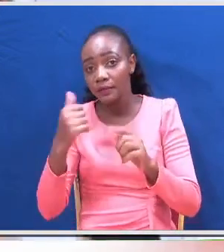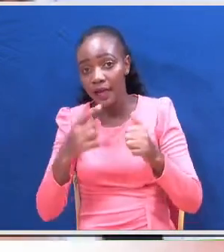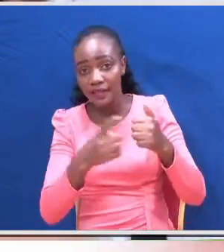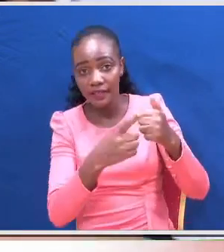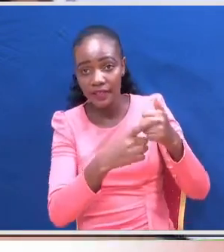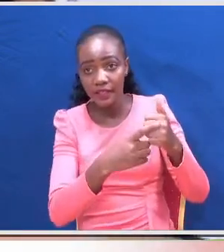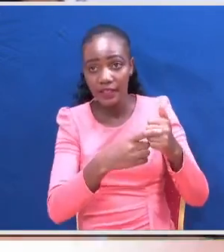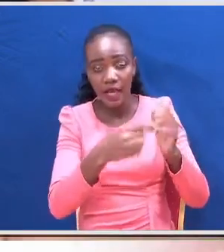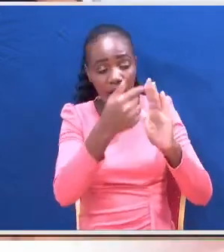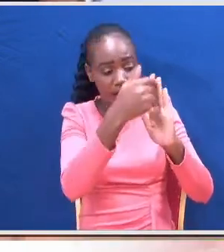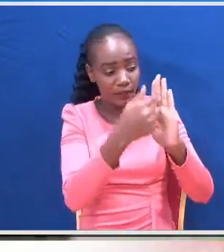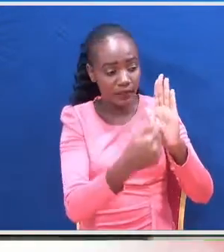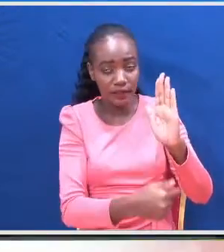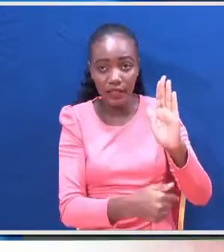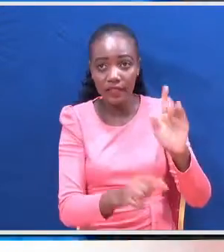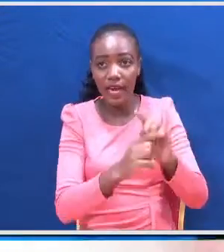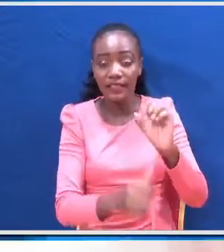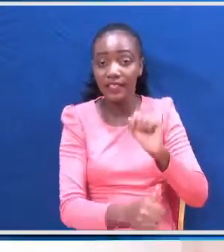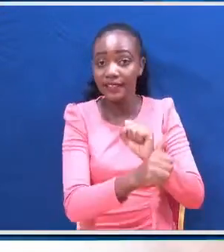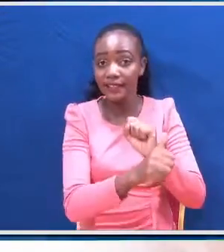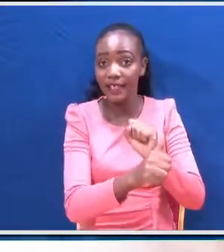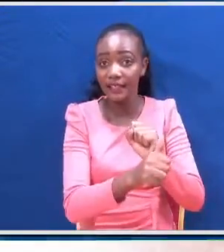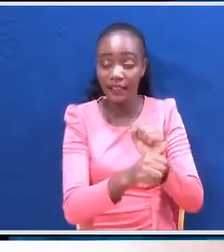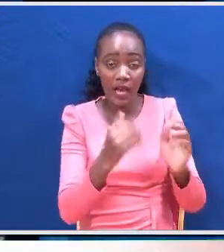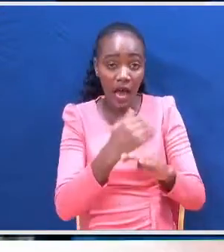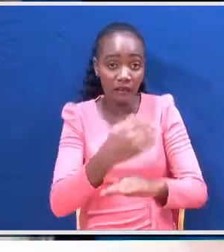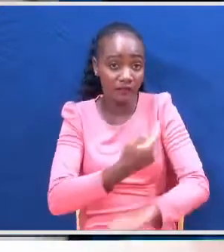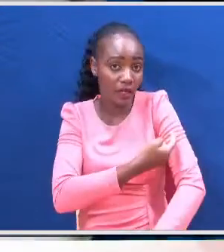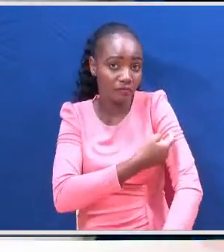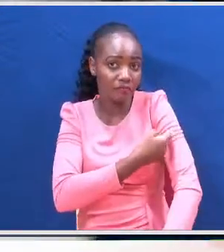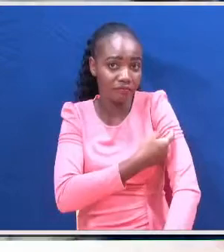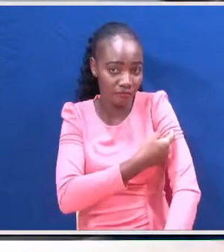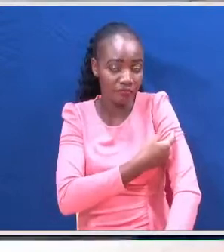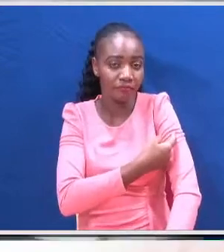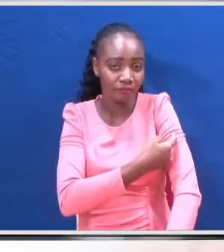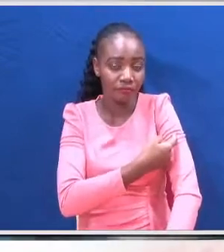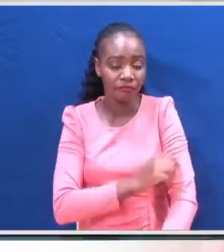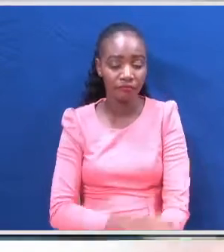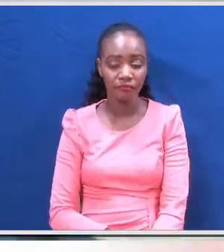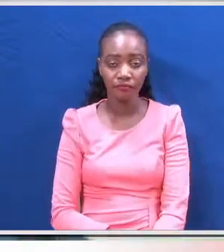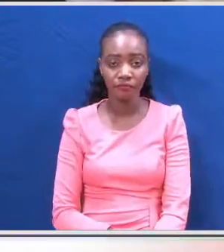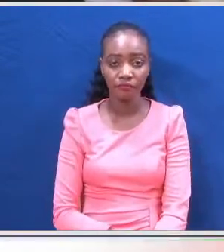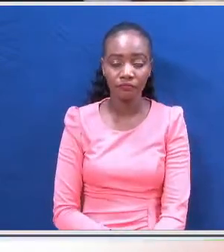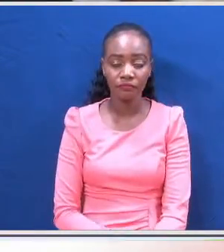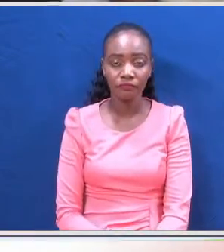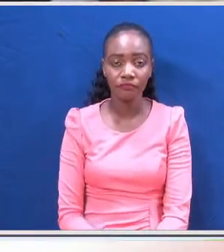yao vikiorodheshwa kama athari zenye madhara ya juu mno ya kiafya. Zainab